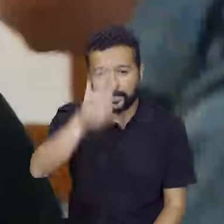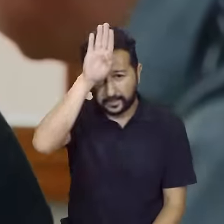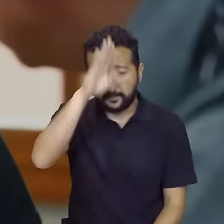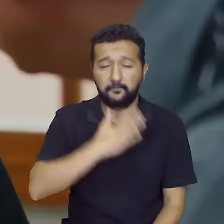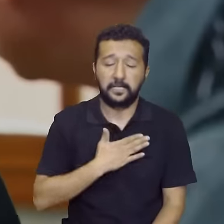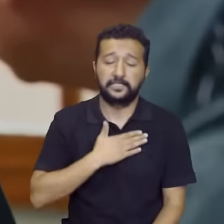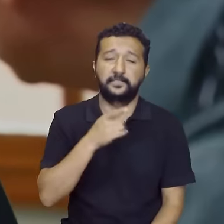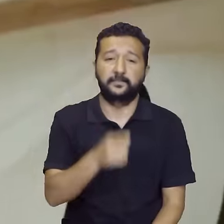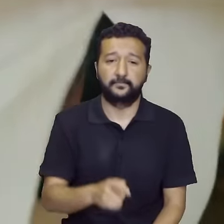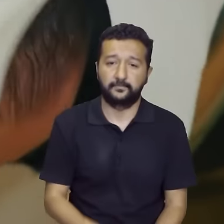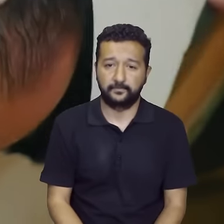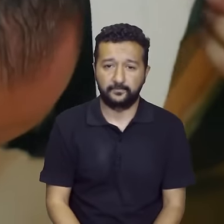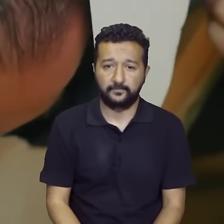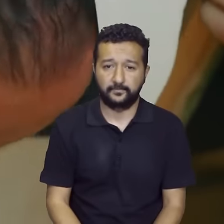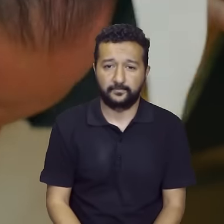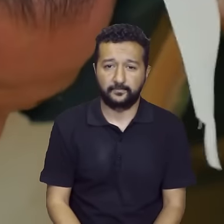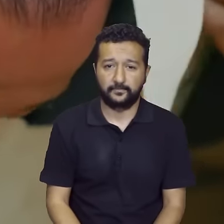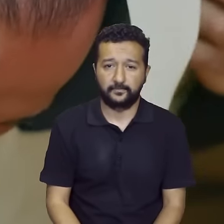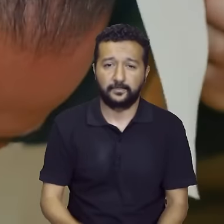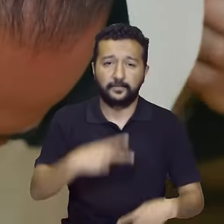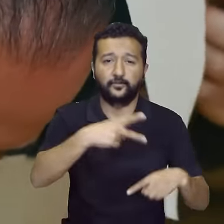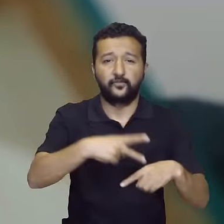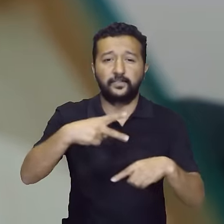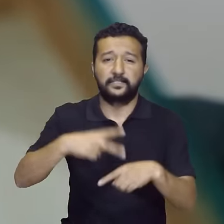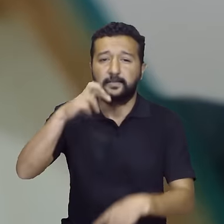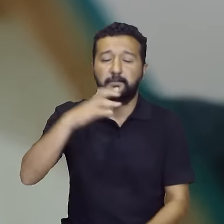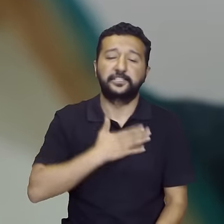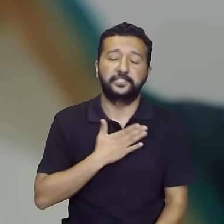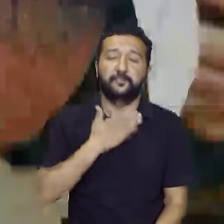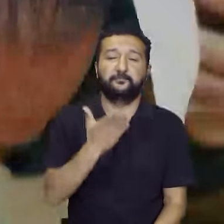Paşam. Adile Münir'e kafa sallıyor. Paşam.